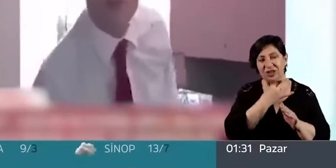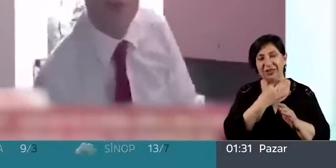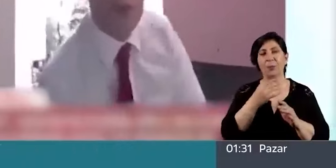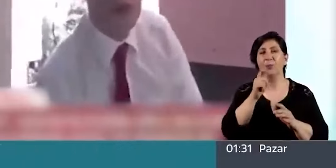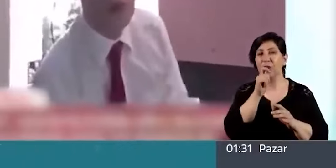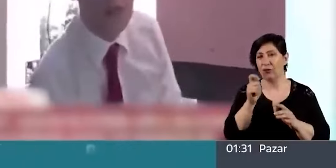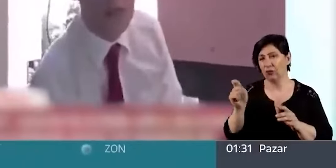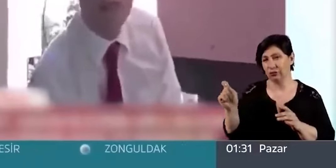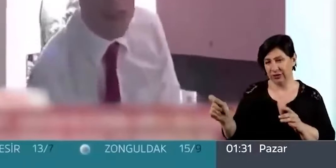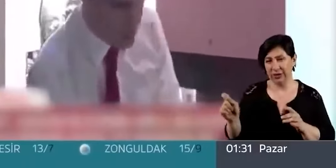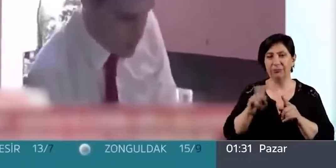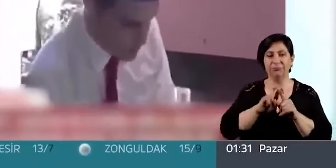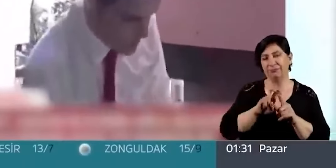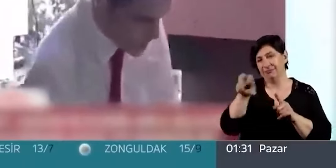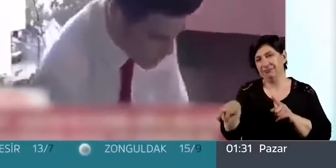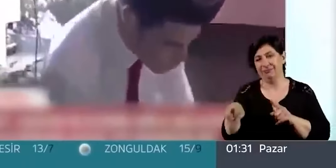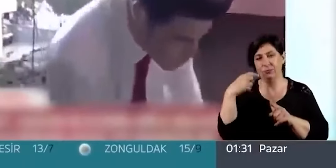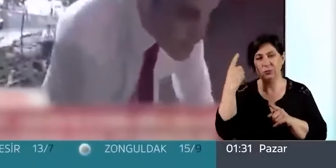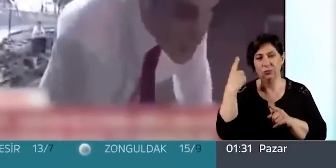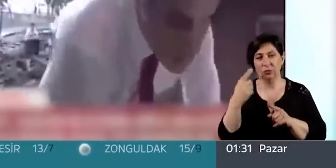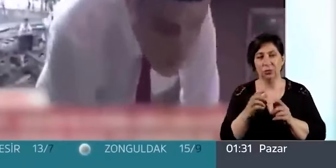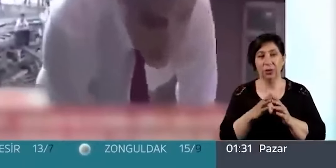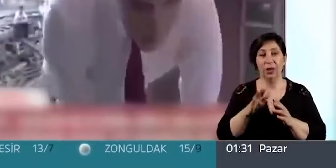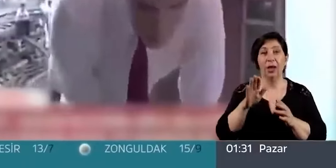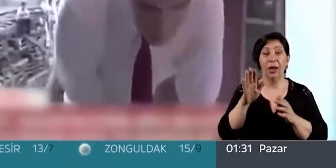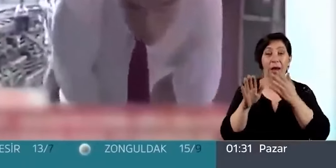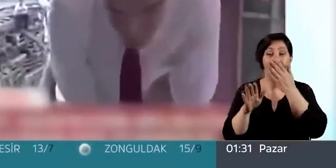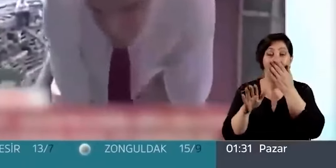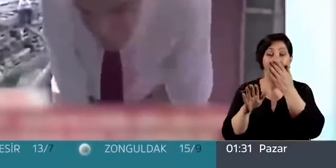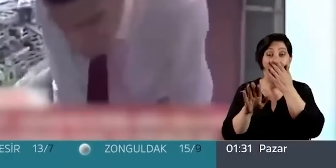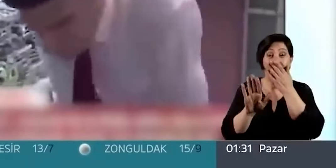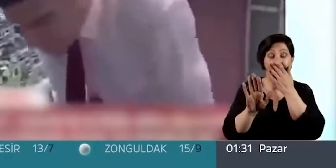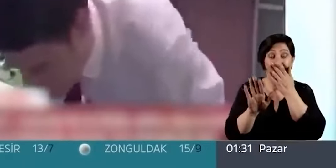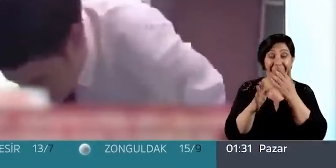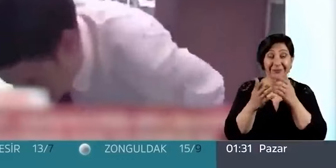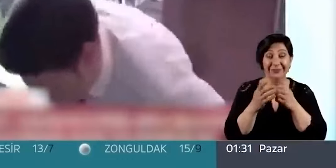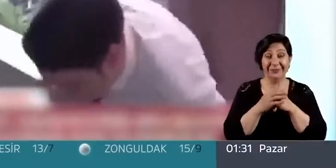edeceğim. Mikrofonumu ona devretmek istiyorum ve buradan...